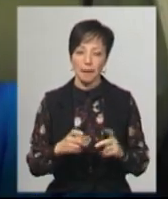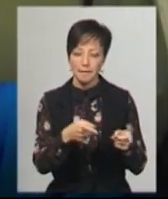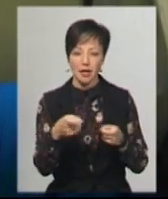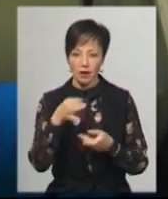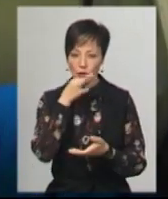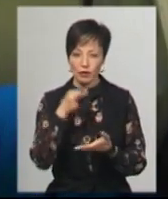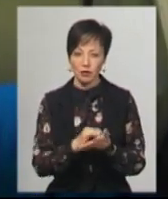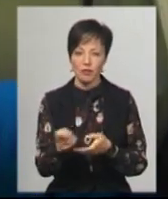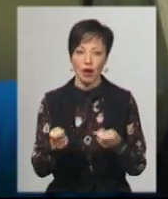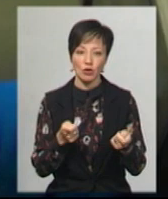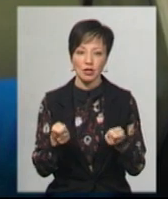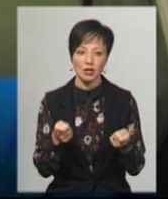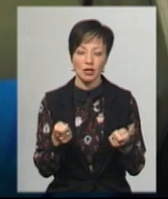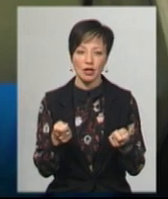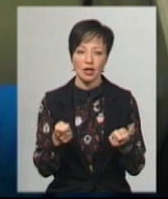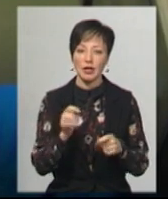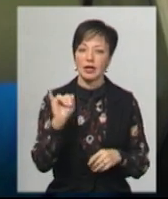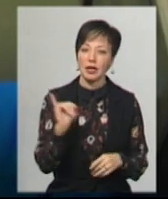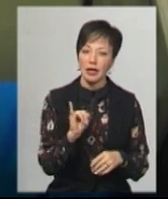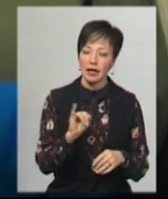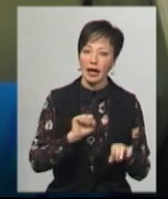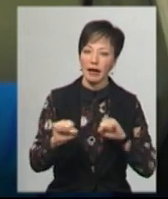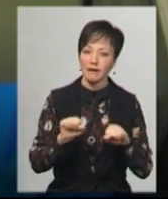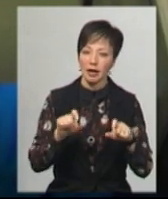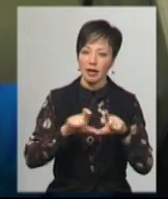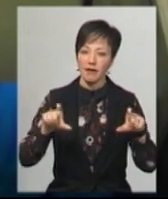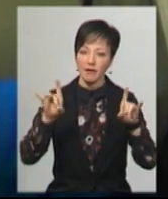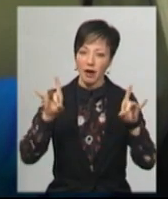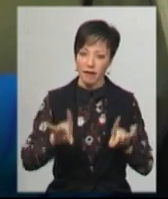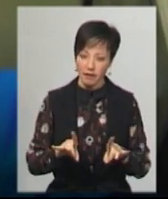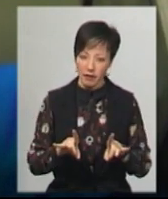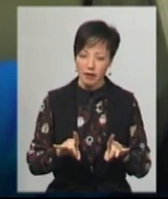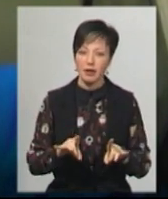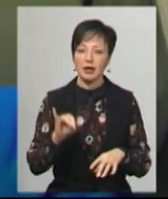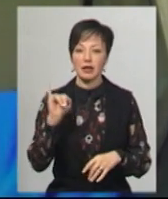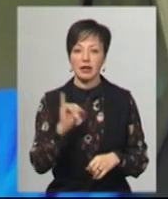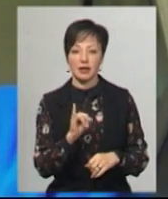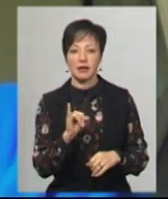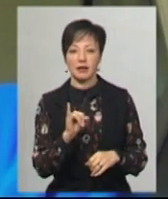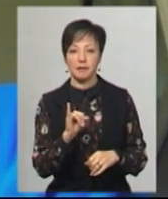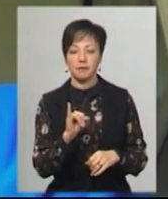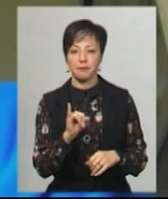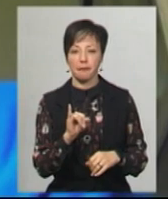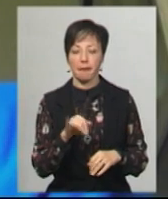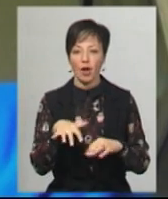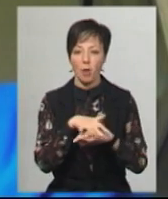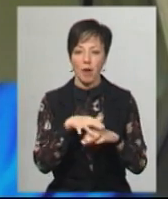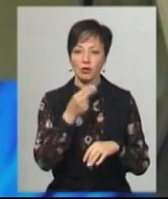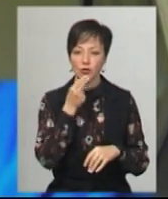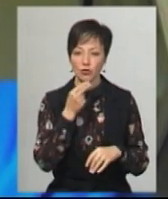до адміністративної відповідальності і керівників чи власників цього закладу громадського